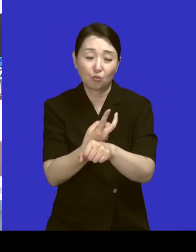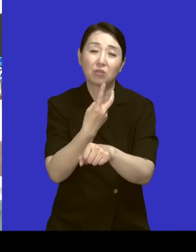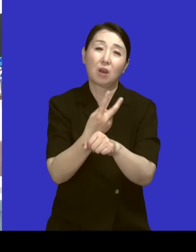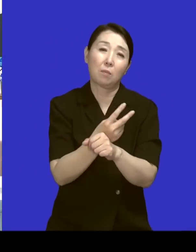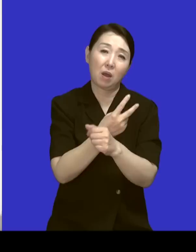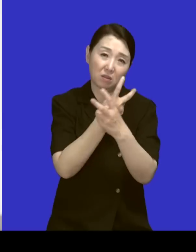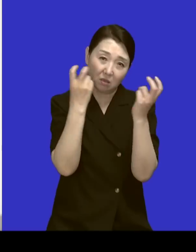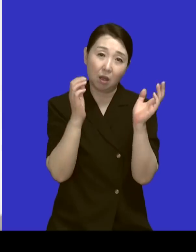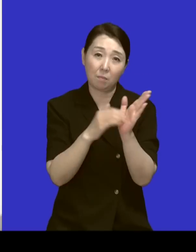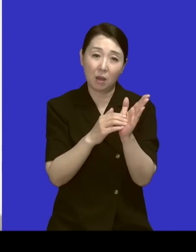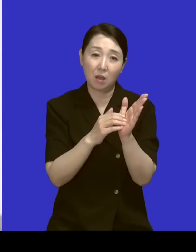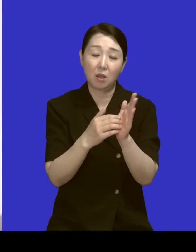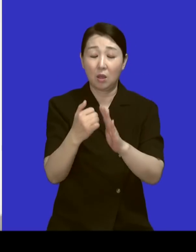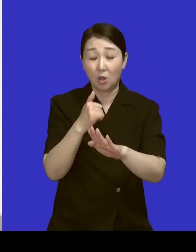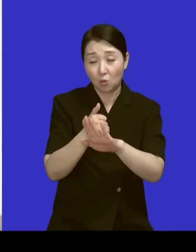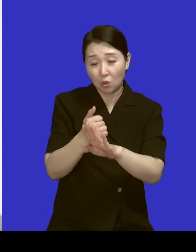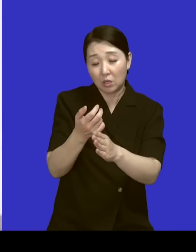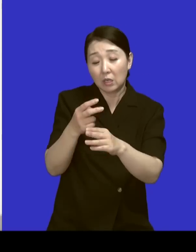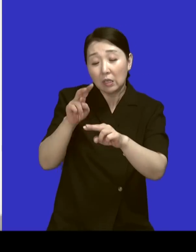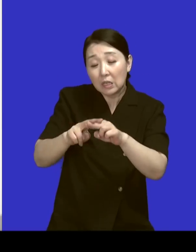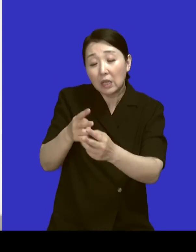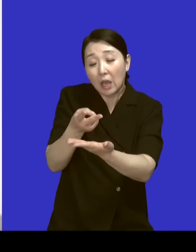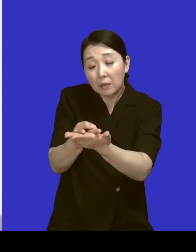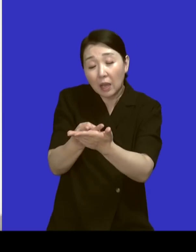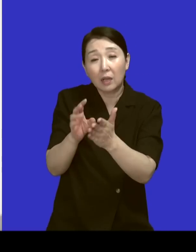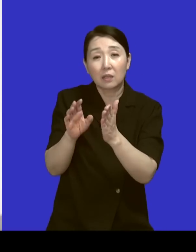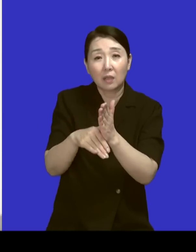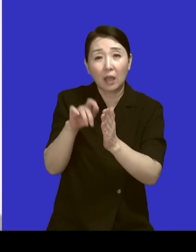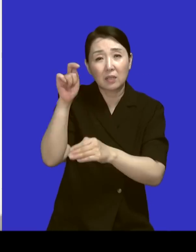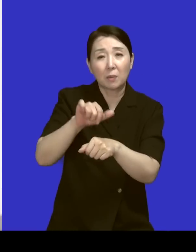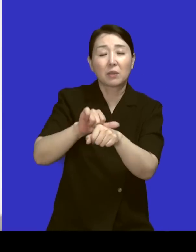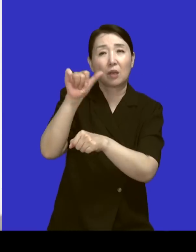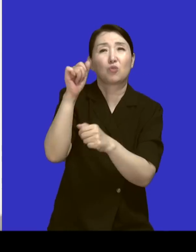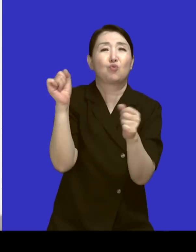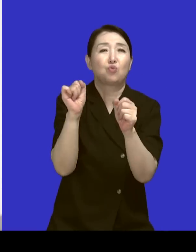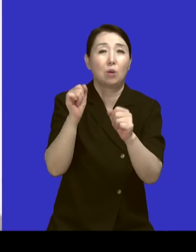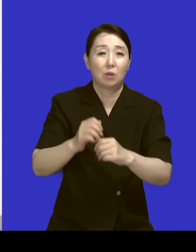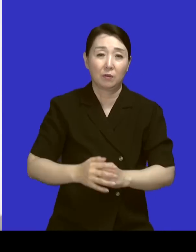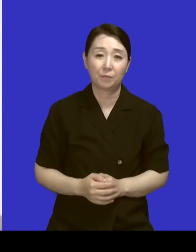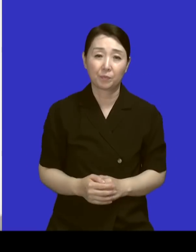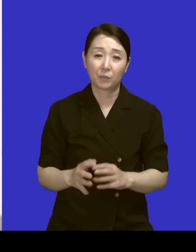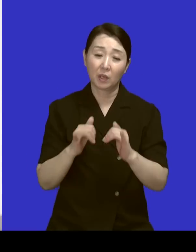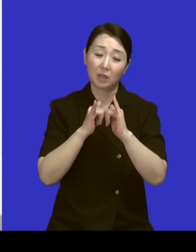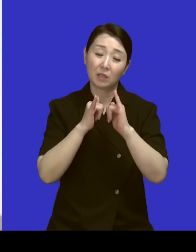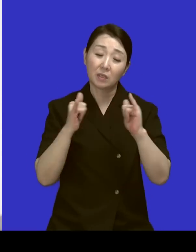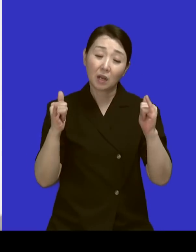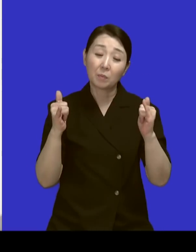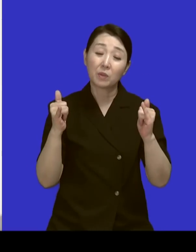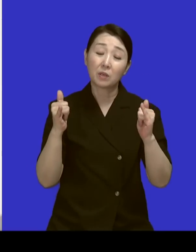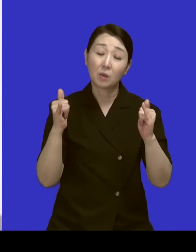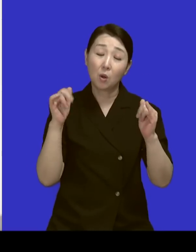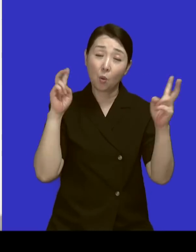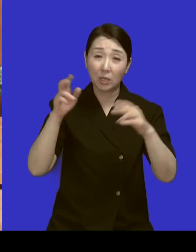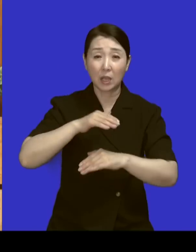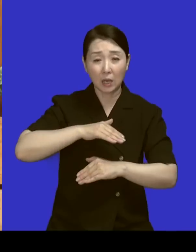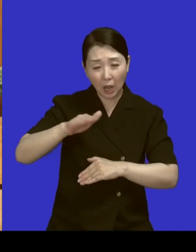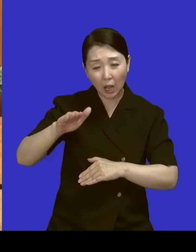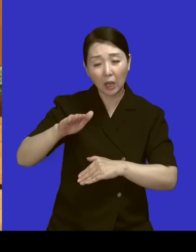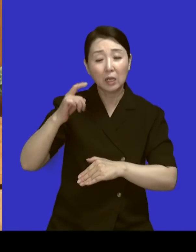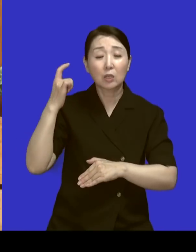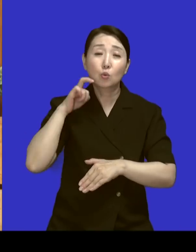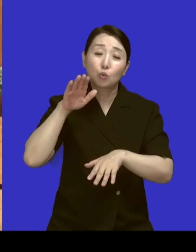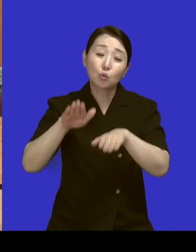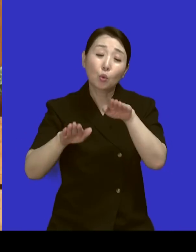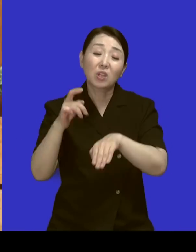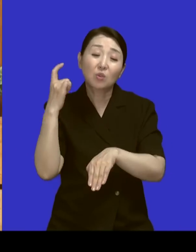자고. 그러다가 벤치에서 잘 때는 새벽 5시가 되면 좀 추워지거든요. 그럼 사람들 출근하는 구두 소리 들으면서 깨어나고